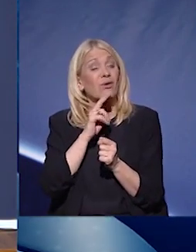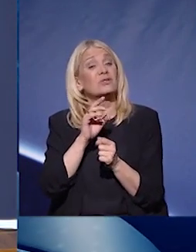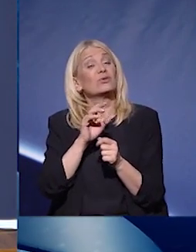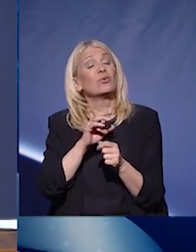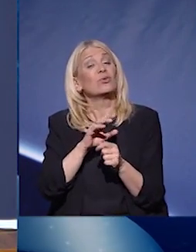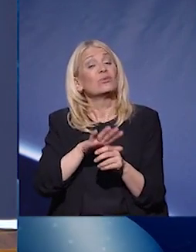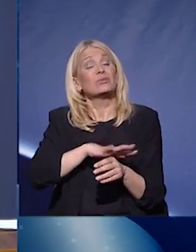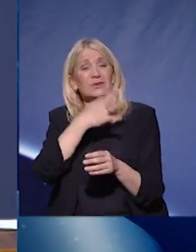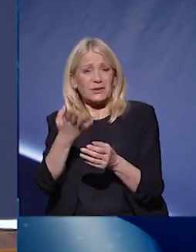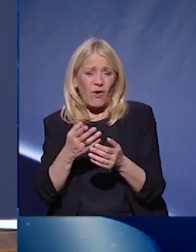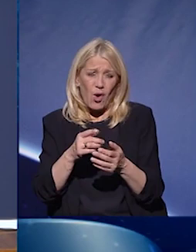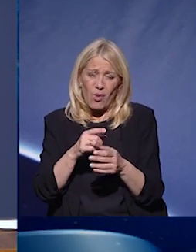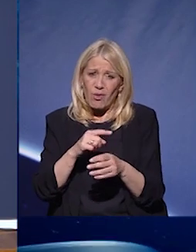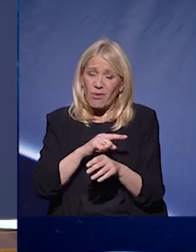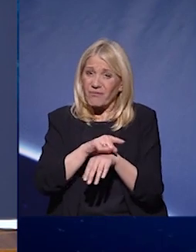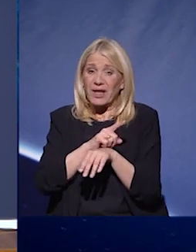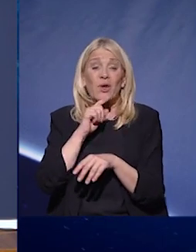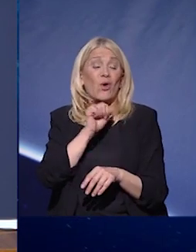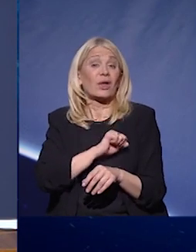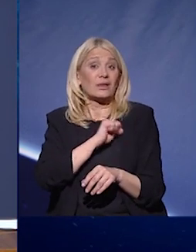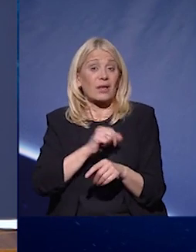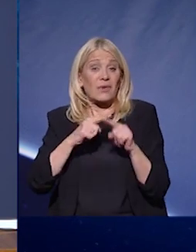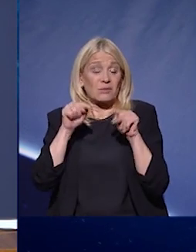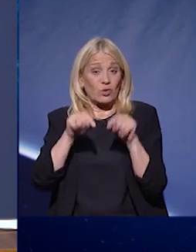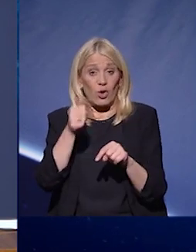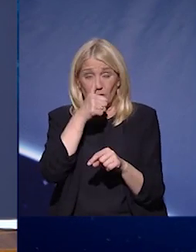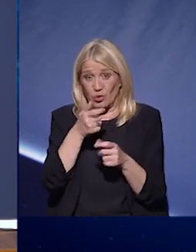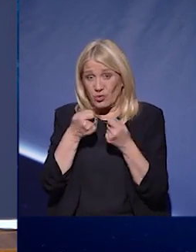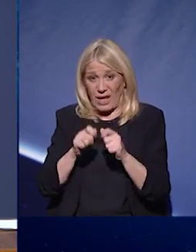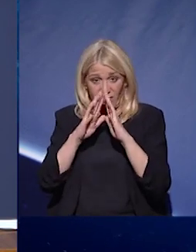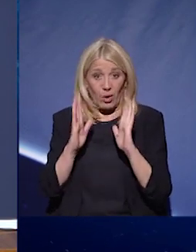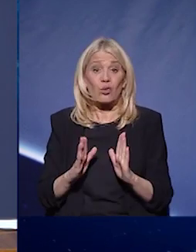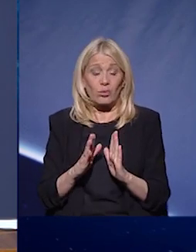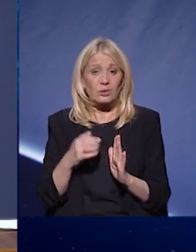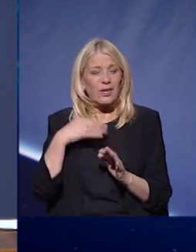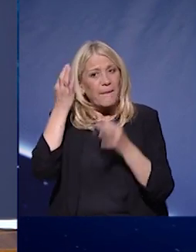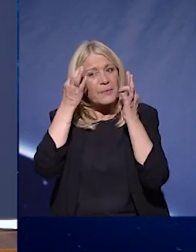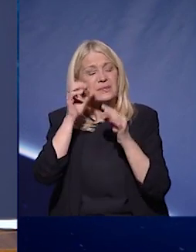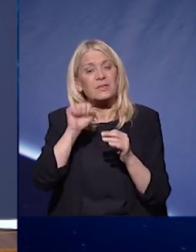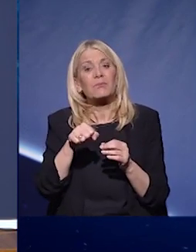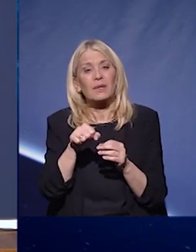vreme, da kažem, trpe zbog toga što su izolovani, ja mislim da